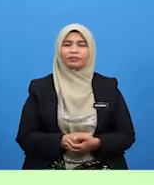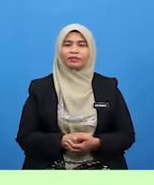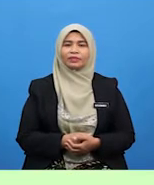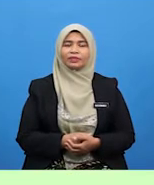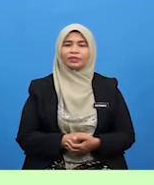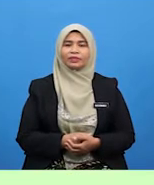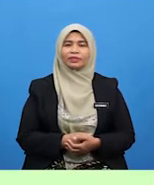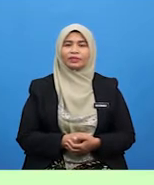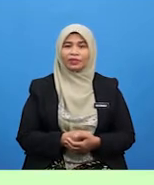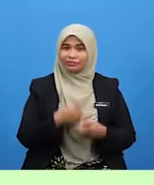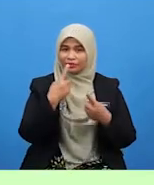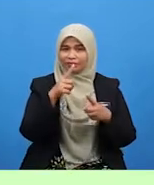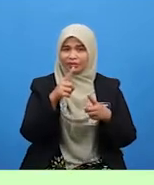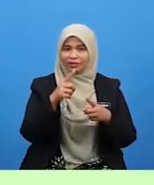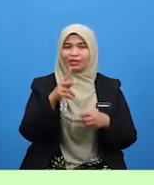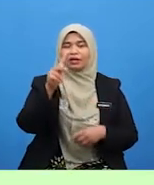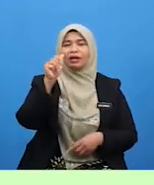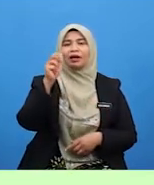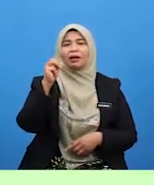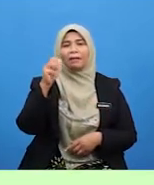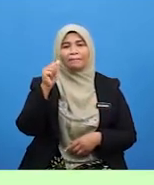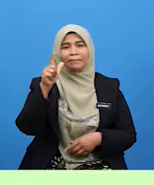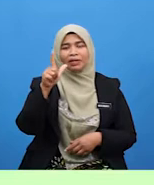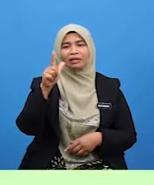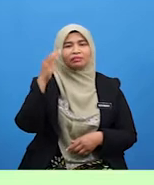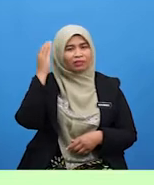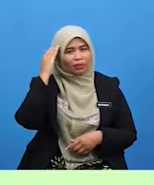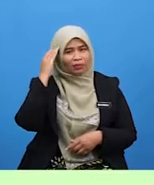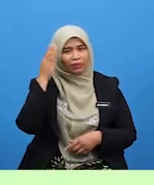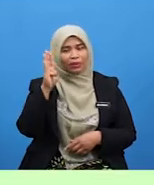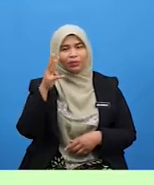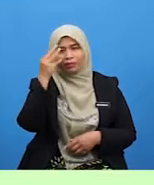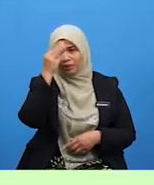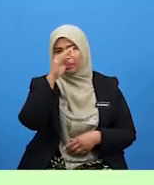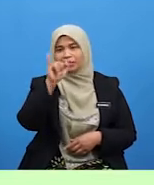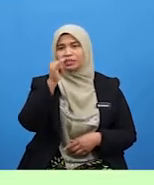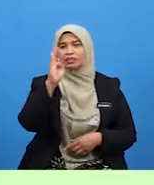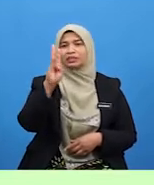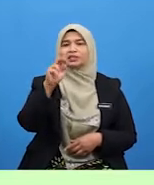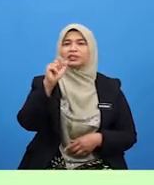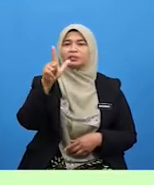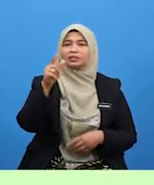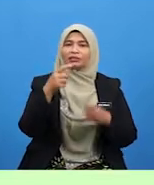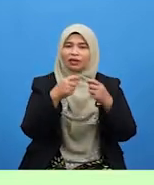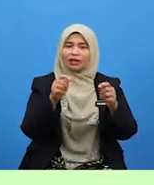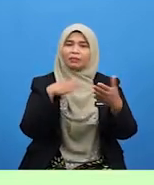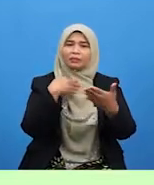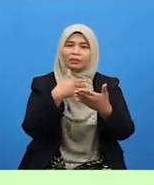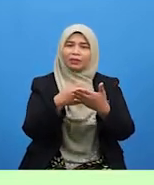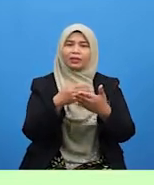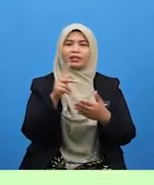Ini kerana Kamal mengetahui bahawa malaikat Jibril telah menyampaikan